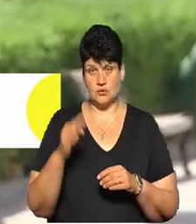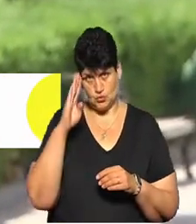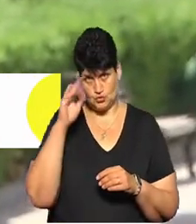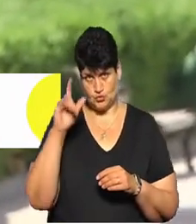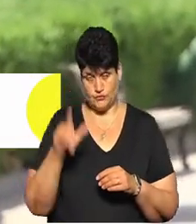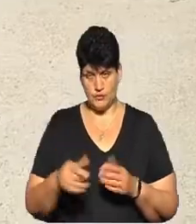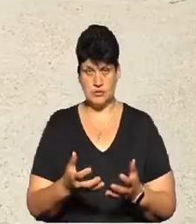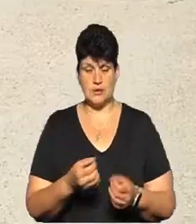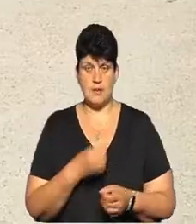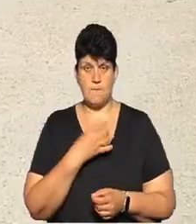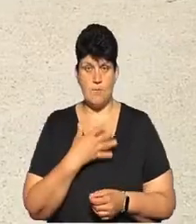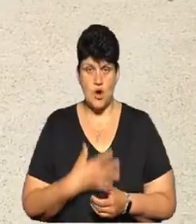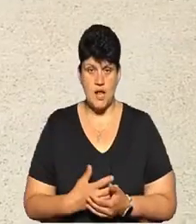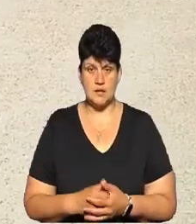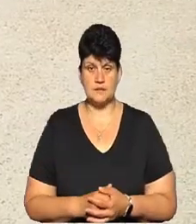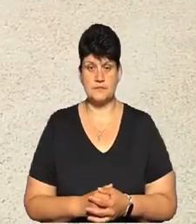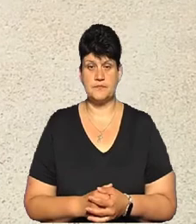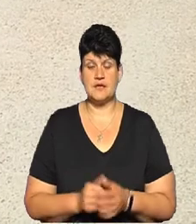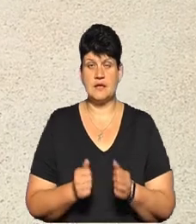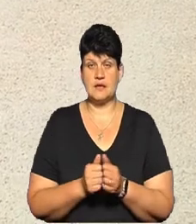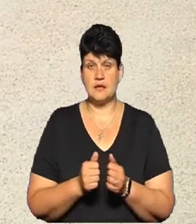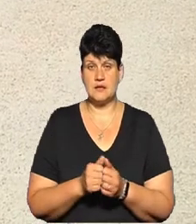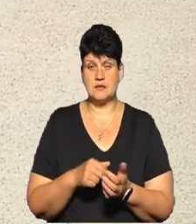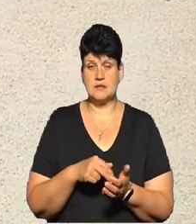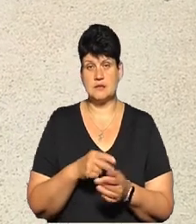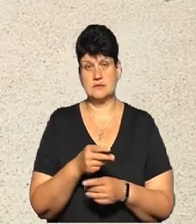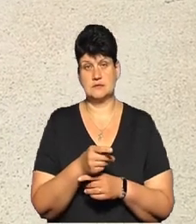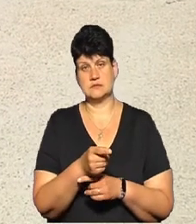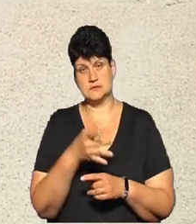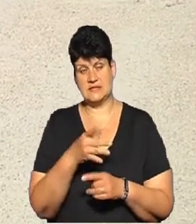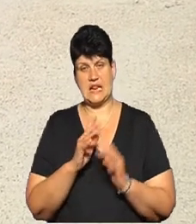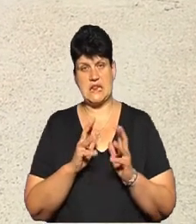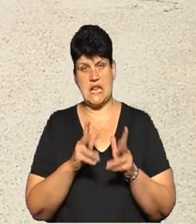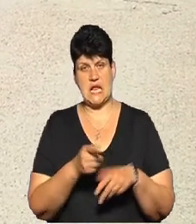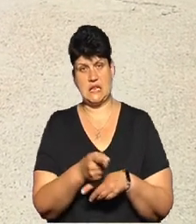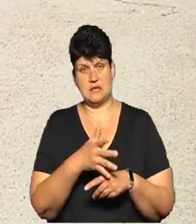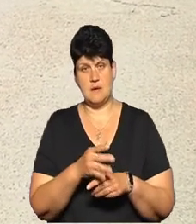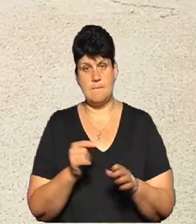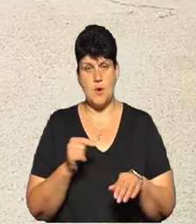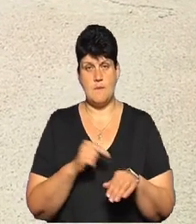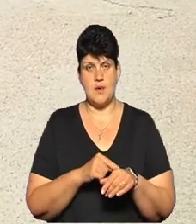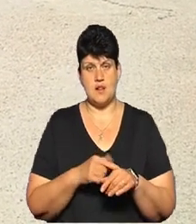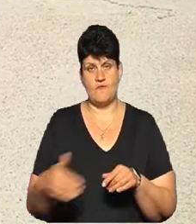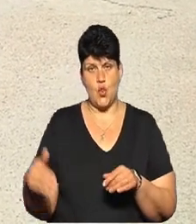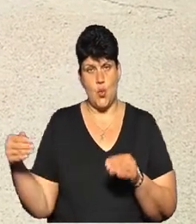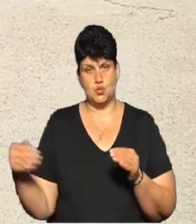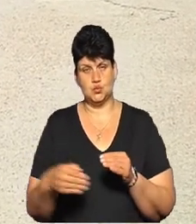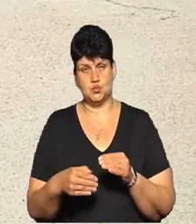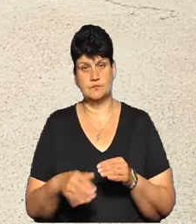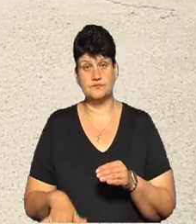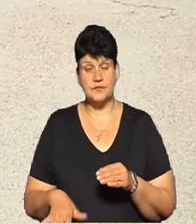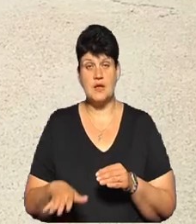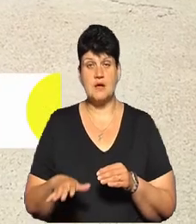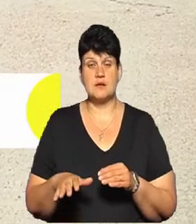поранення. Рядом стрільнув танк, і в нього попав осколок в ногу. Больниці на той